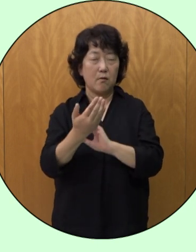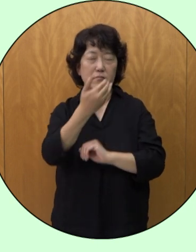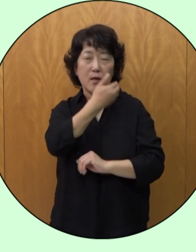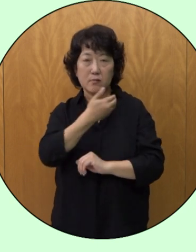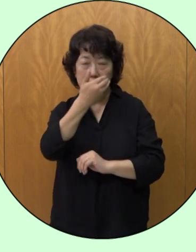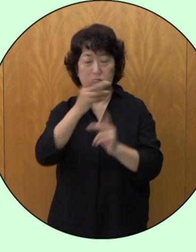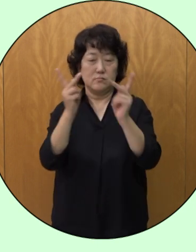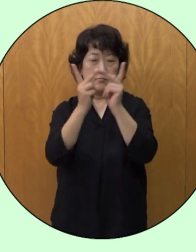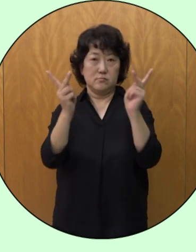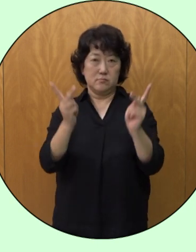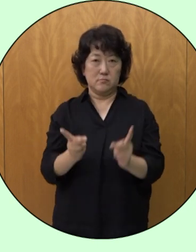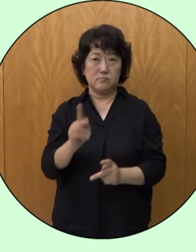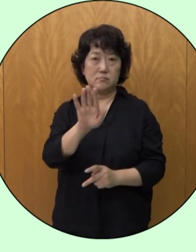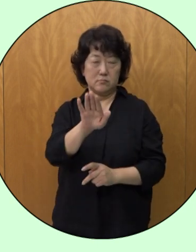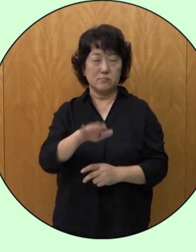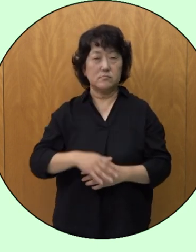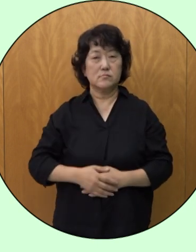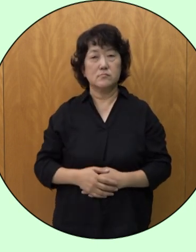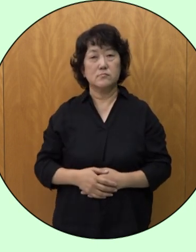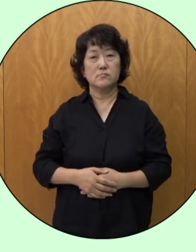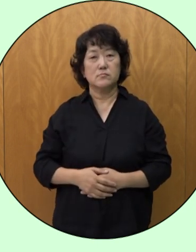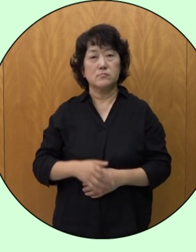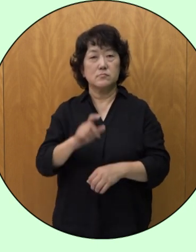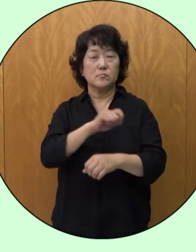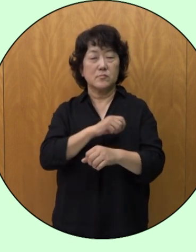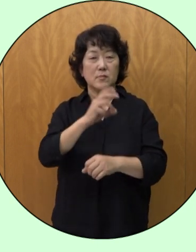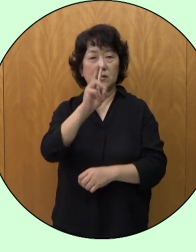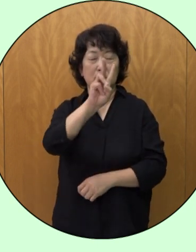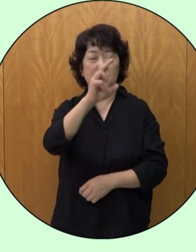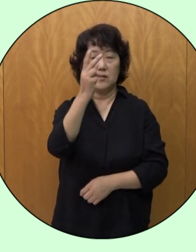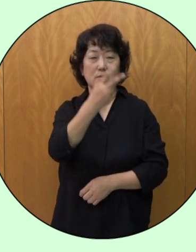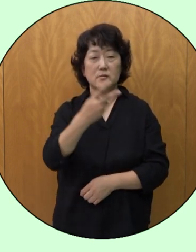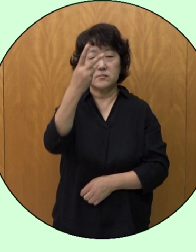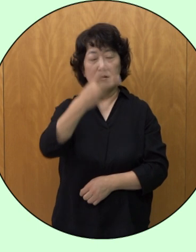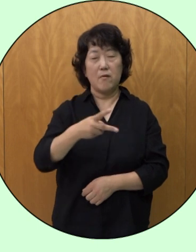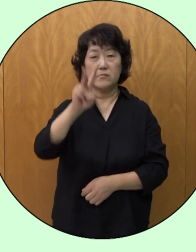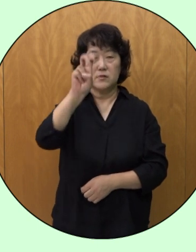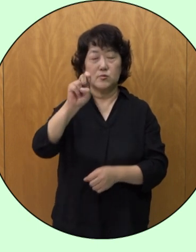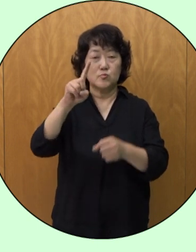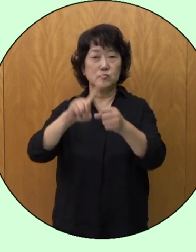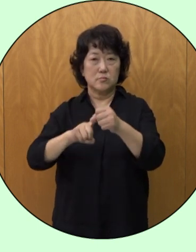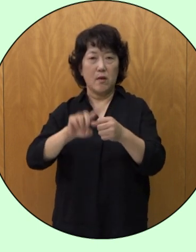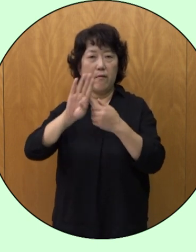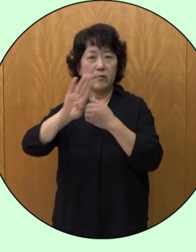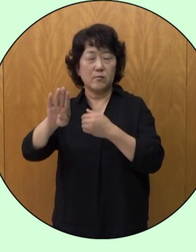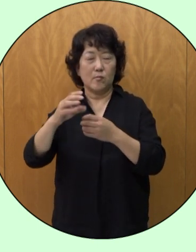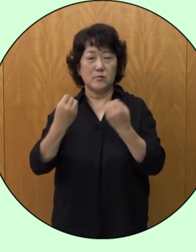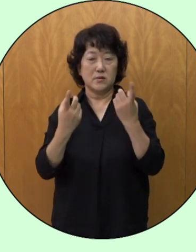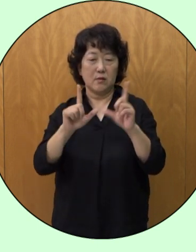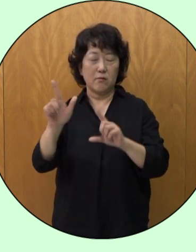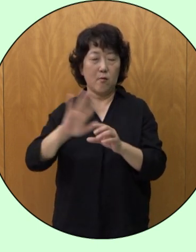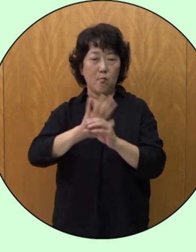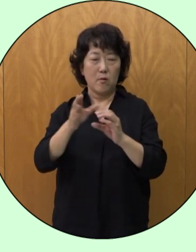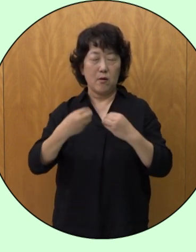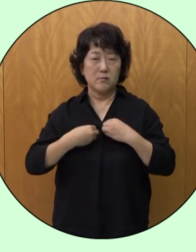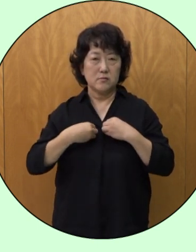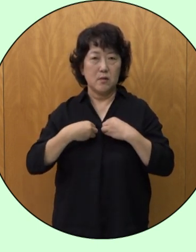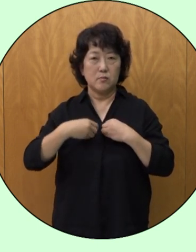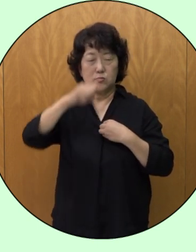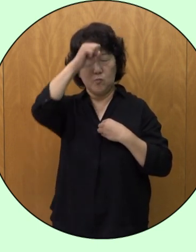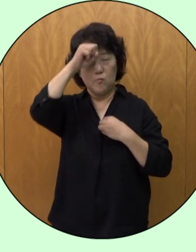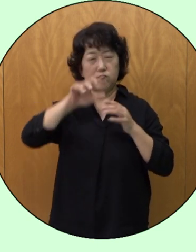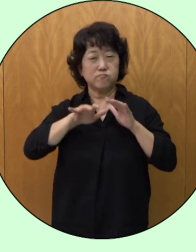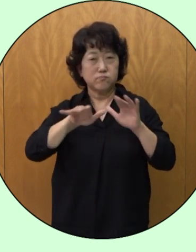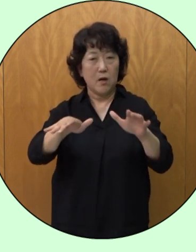要な課題となっております。特に2020年以降の新型コロナウイルス感染症拡大の影響によりまして